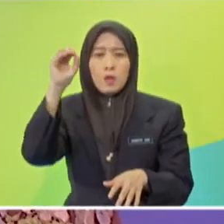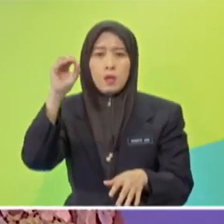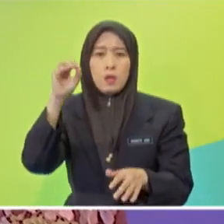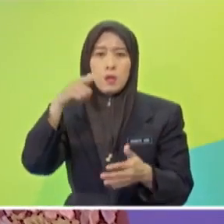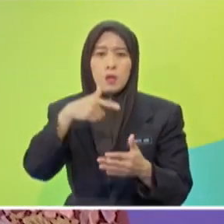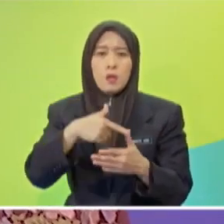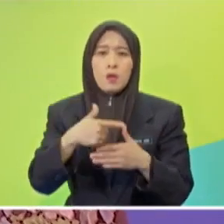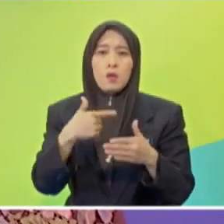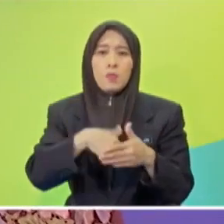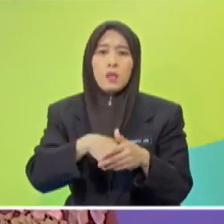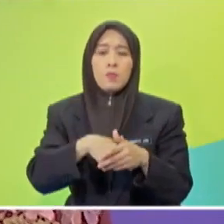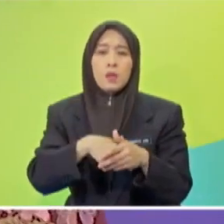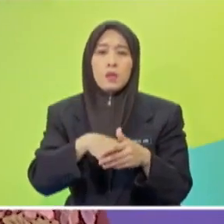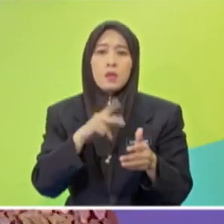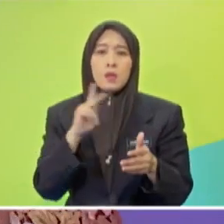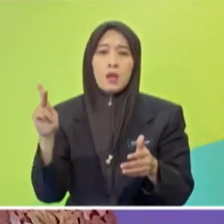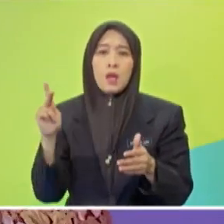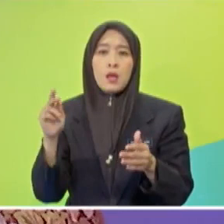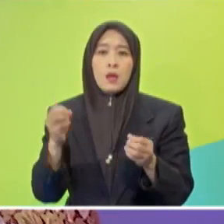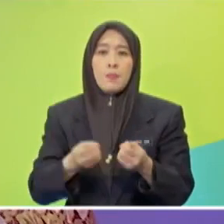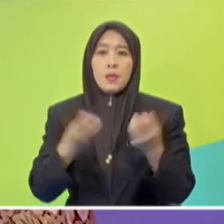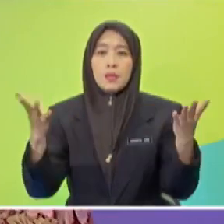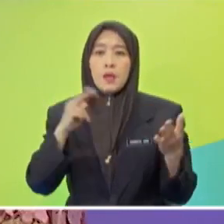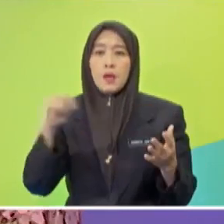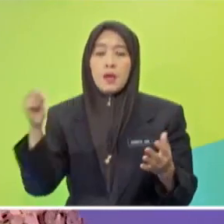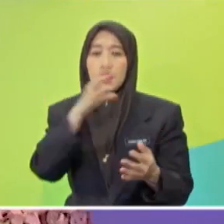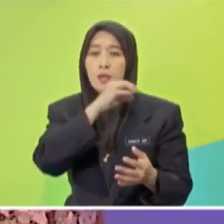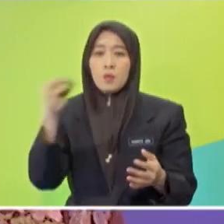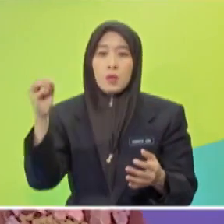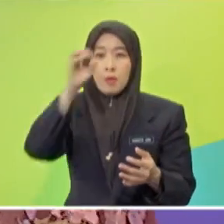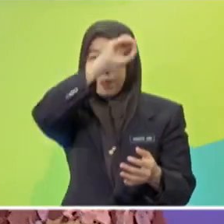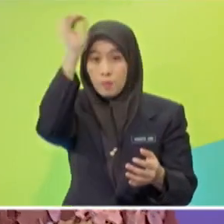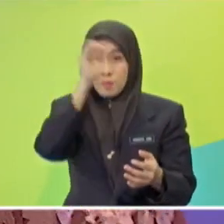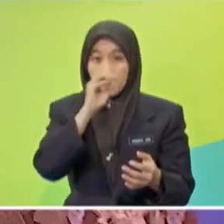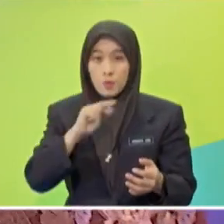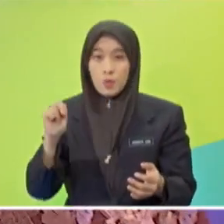juga peraturan Oke Baik baik